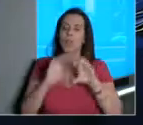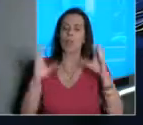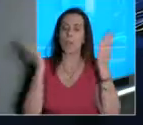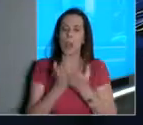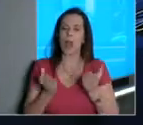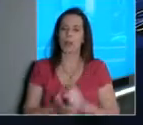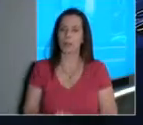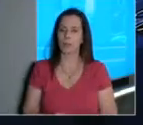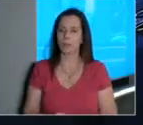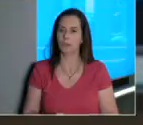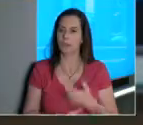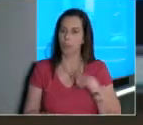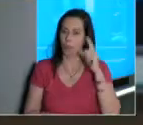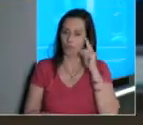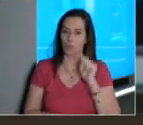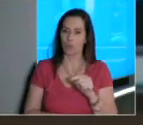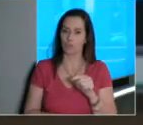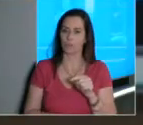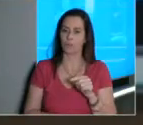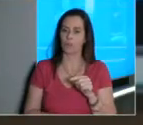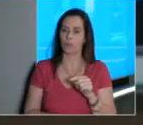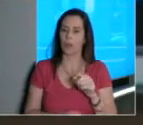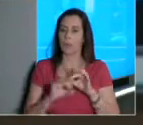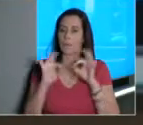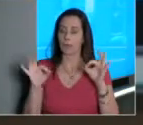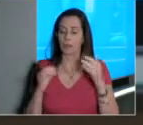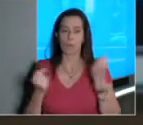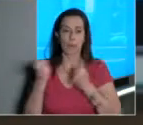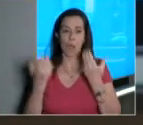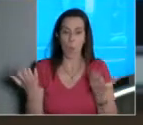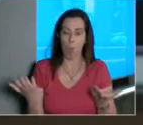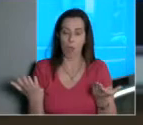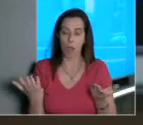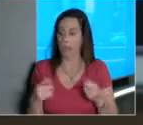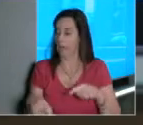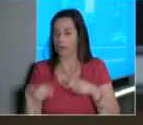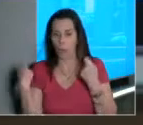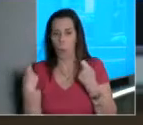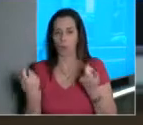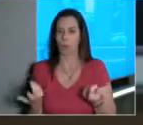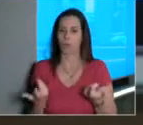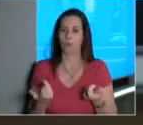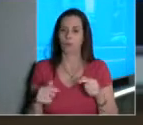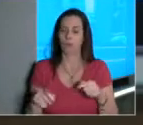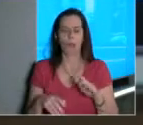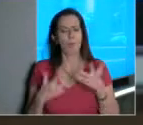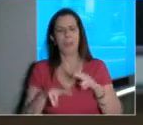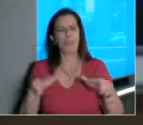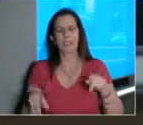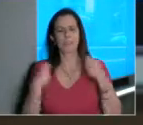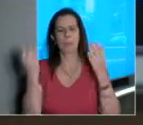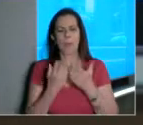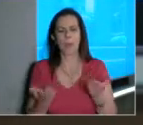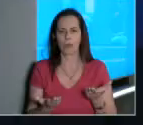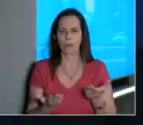בצורה קצת יותר רחבה? אני חושבת שזה מתחיל בתחבורה וחינוך, שהחינוך... מה המצב של החינוך